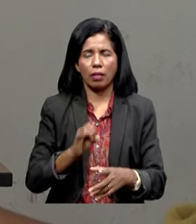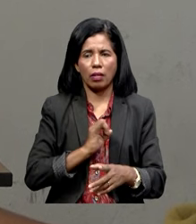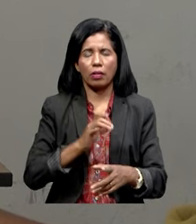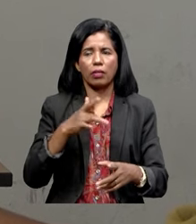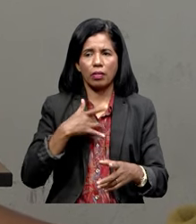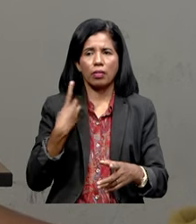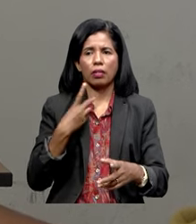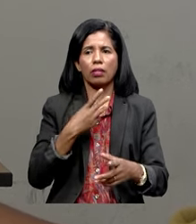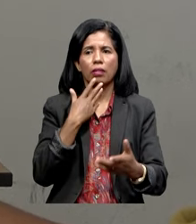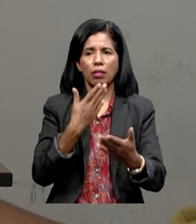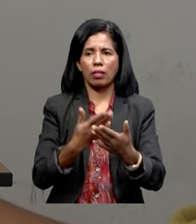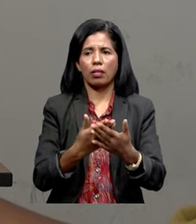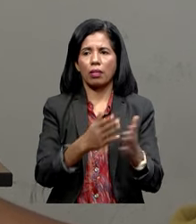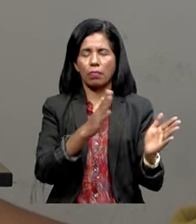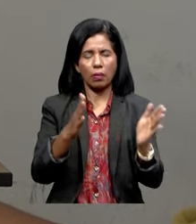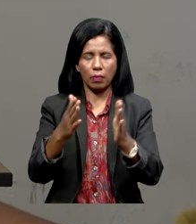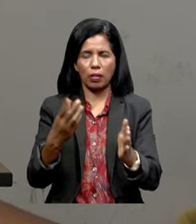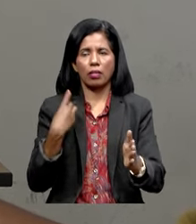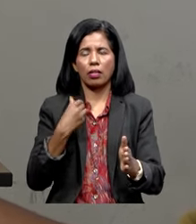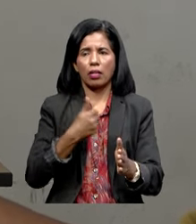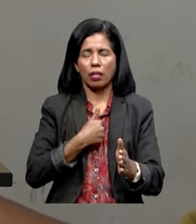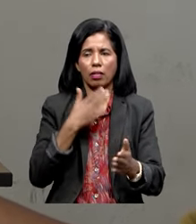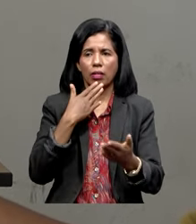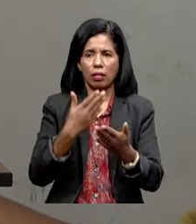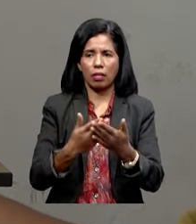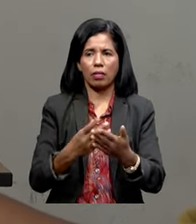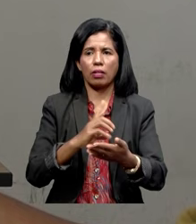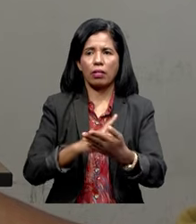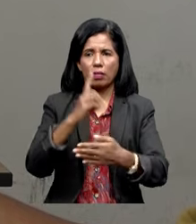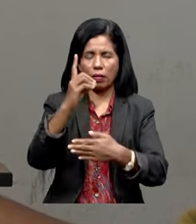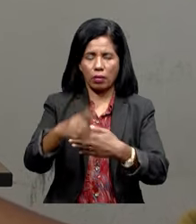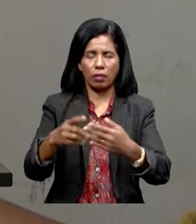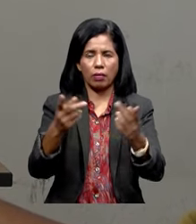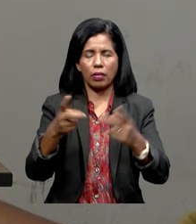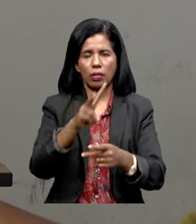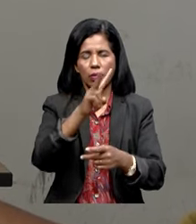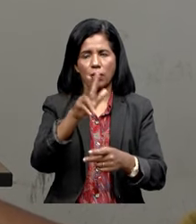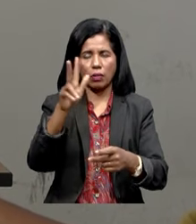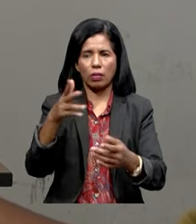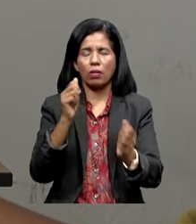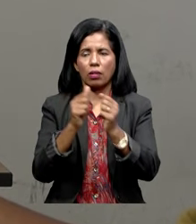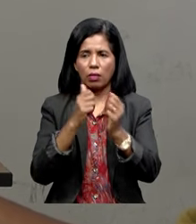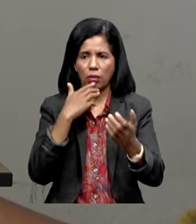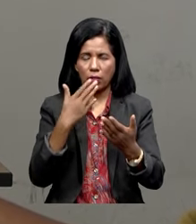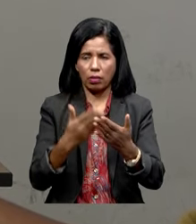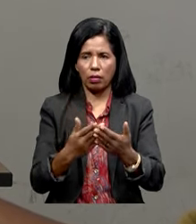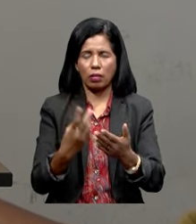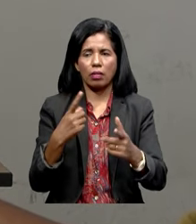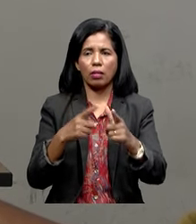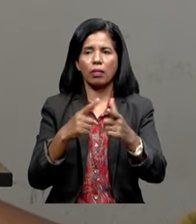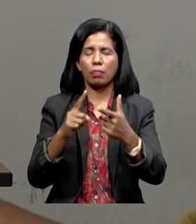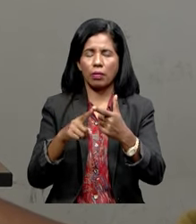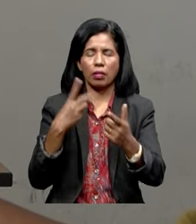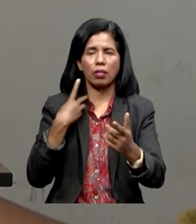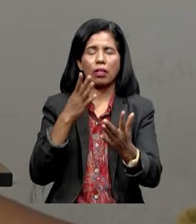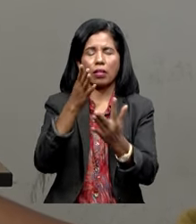ita diakliu perpara ita ne andi diak minimune desenvolu setor rua tolu hanesane hodiak Afo ini tata mampai ASEAN.